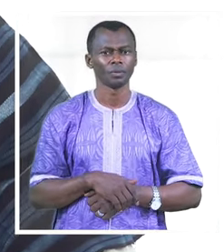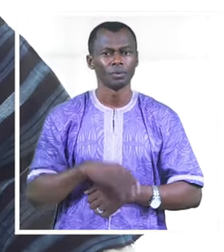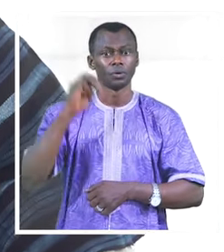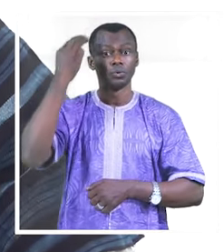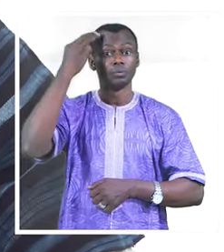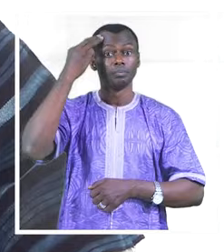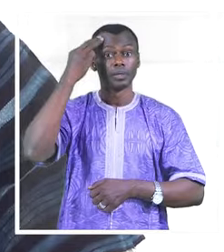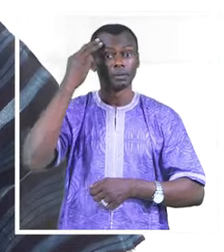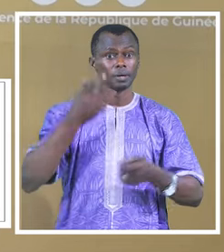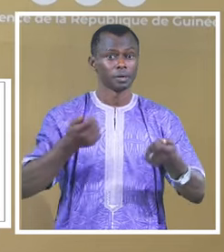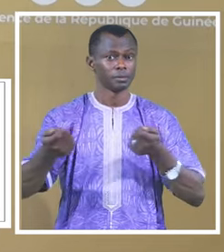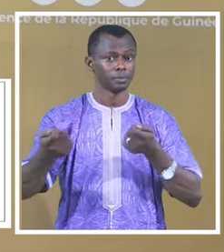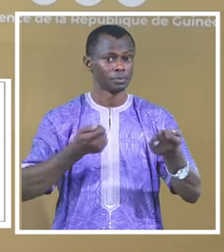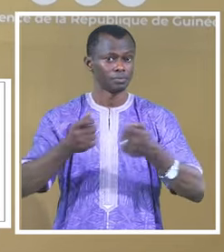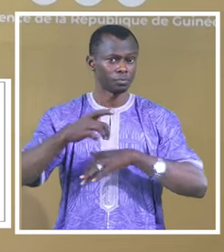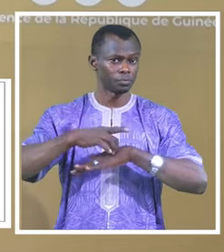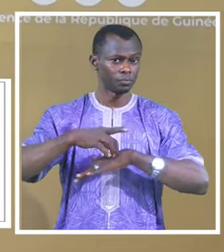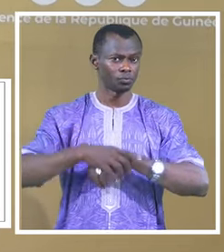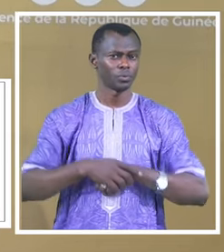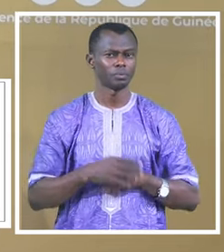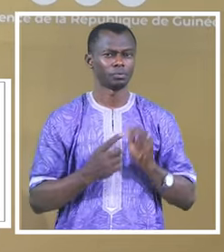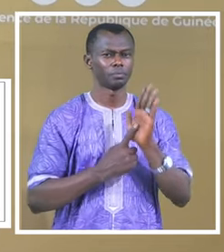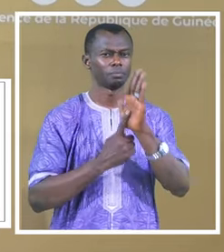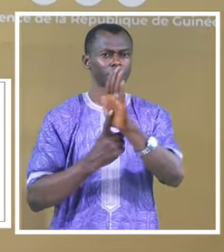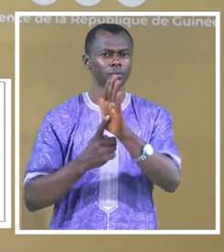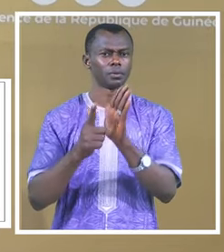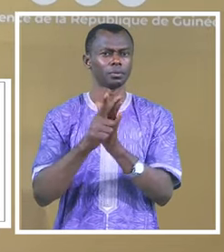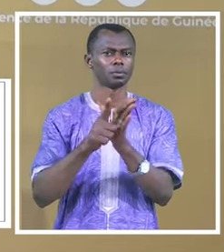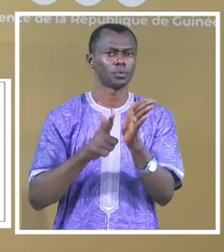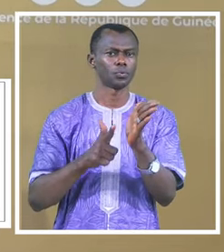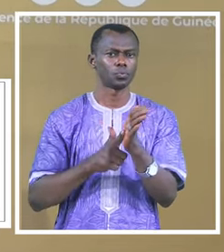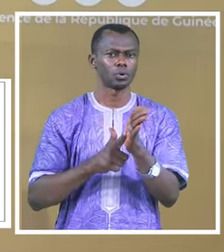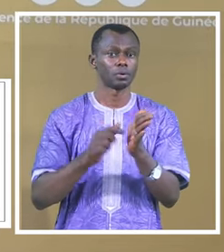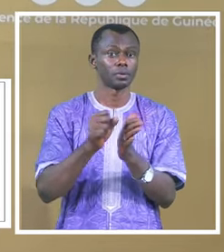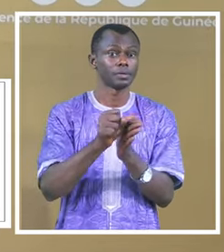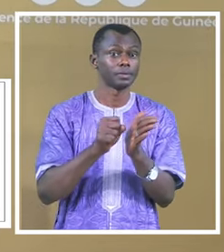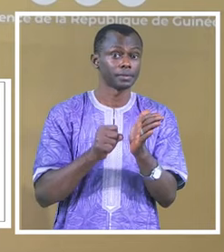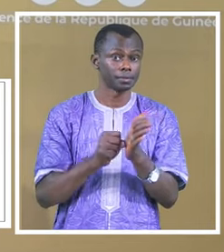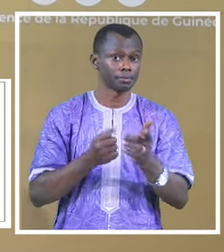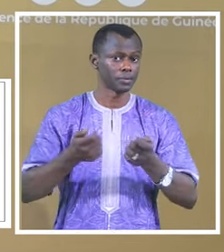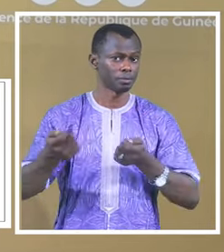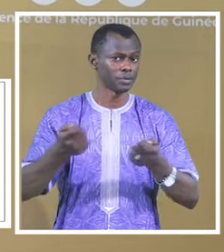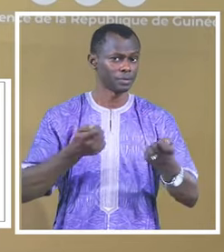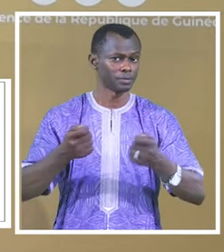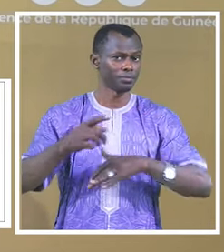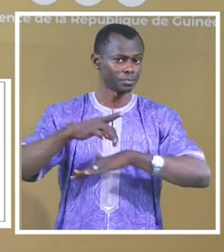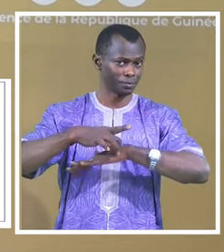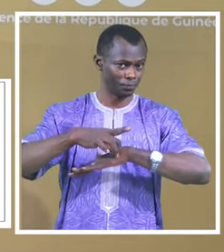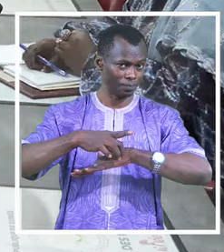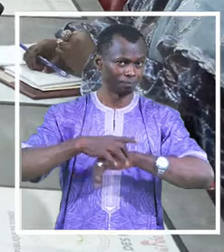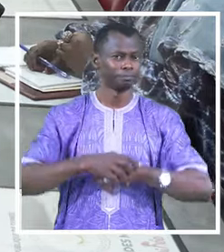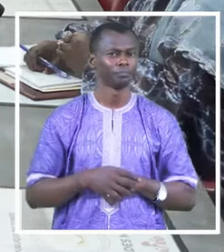de la décentralisation, présentation de la loi portant statut des administrateurs